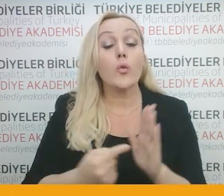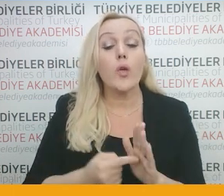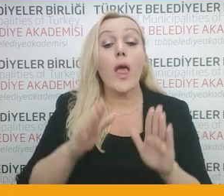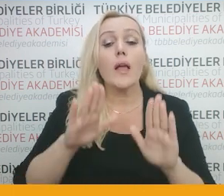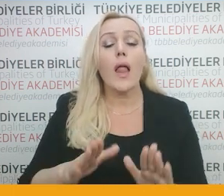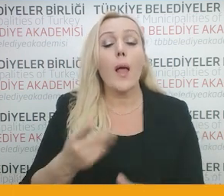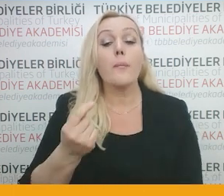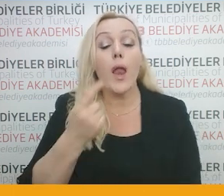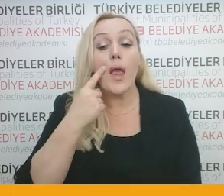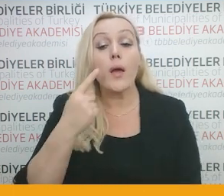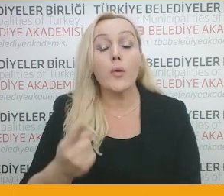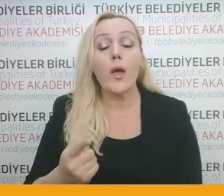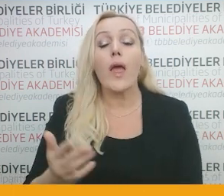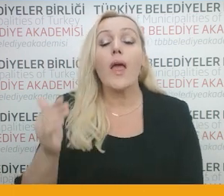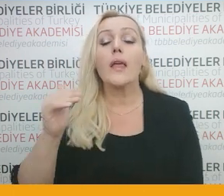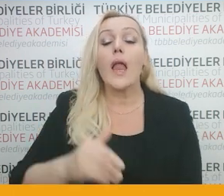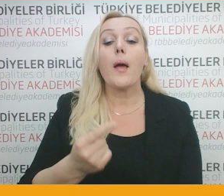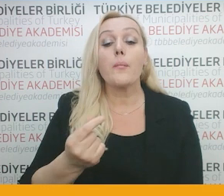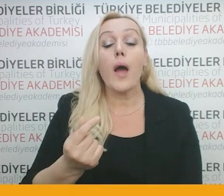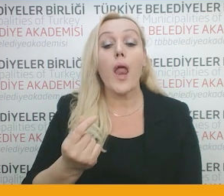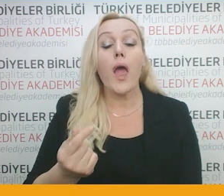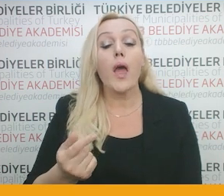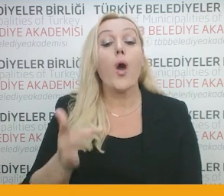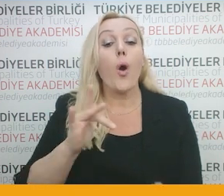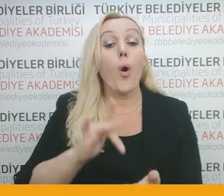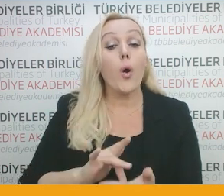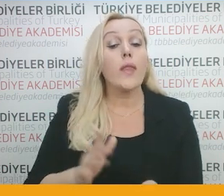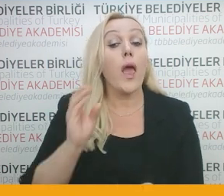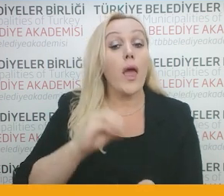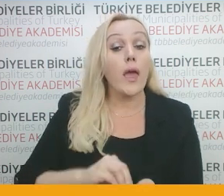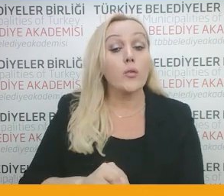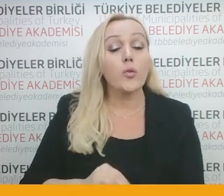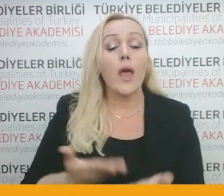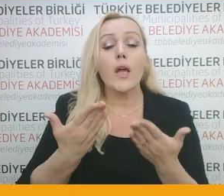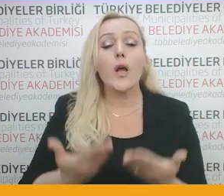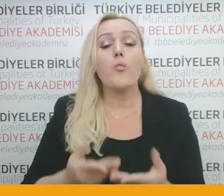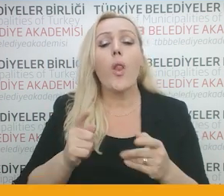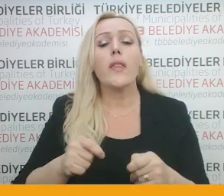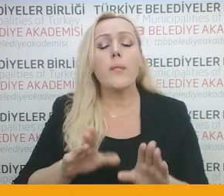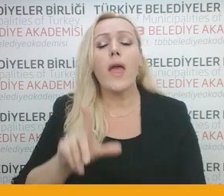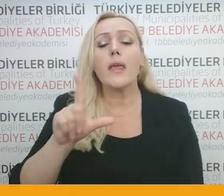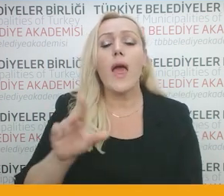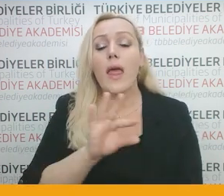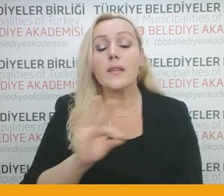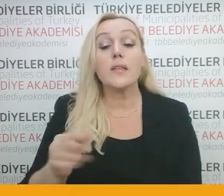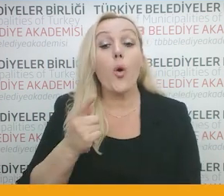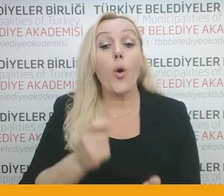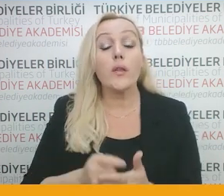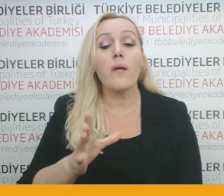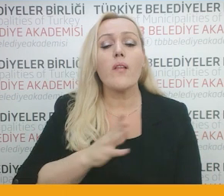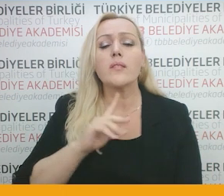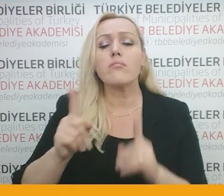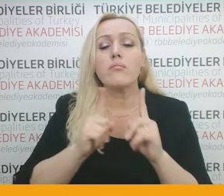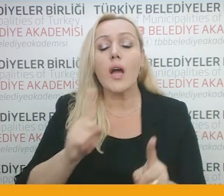tutarı dikkat alıyoruz. Yani gelirimizi ortaya koyuyoruz. Red ve iade varsa, yersiz tahsilat varsa veya yargı kararı